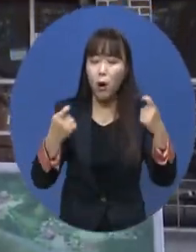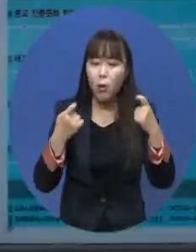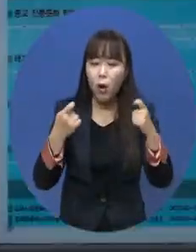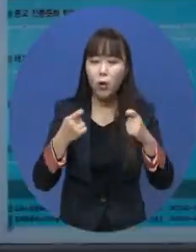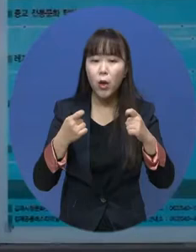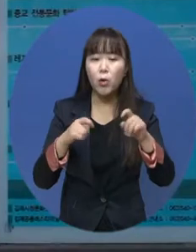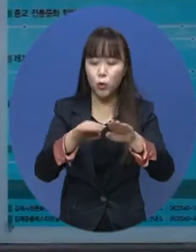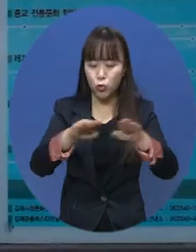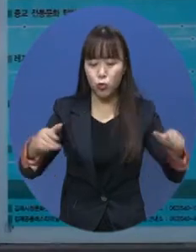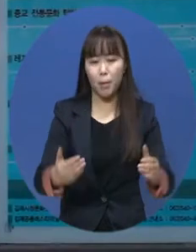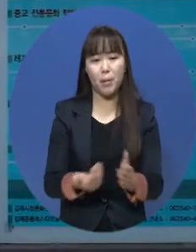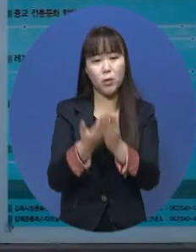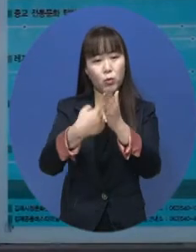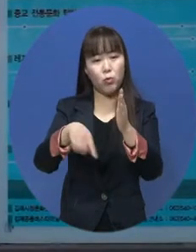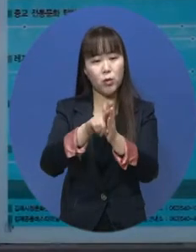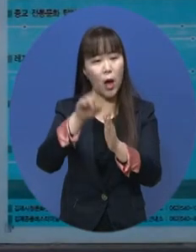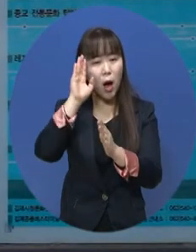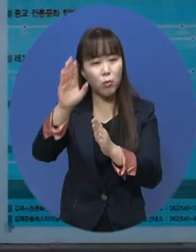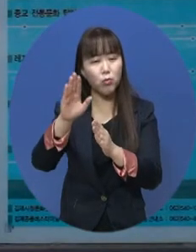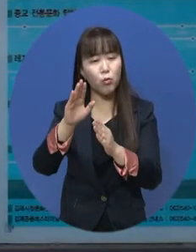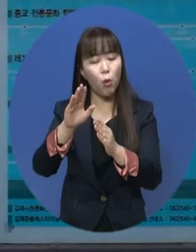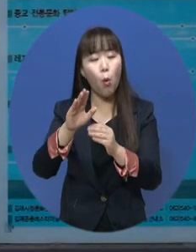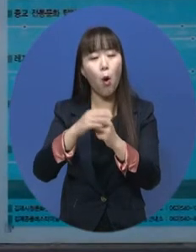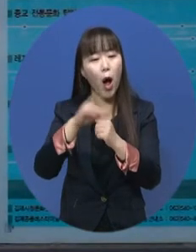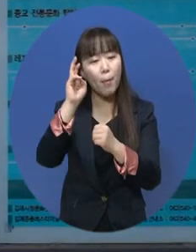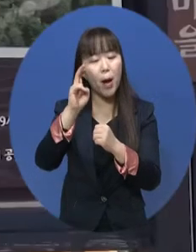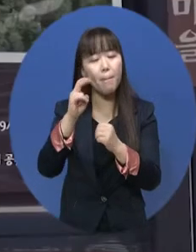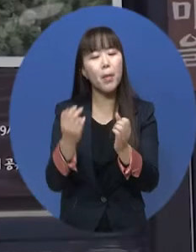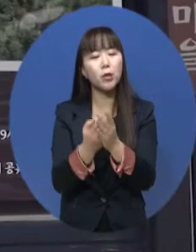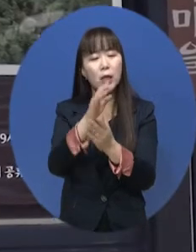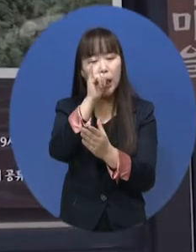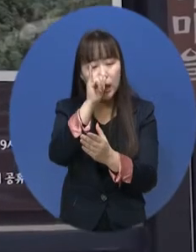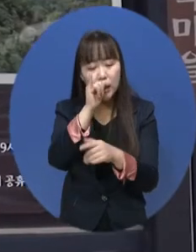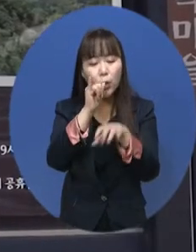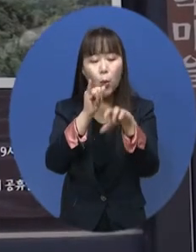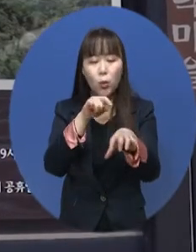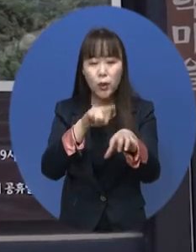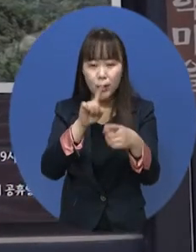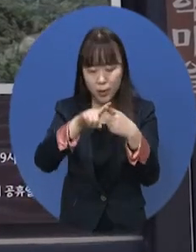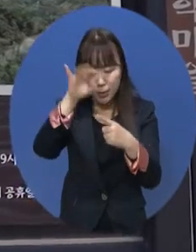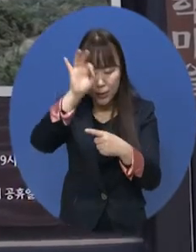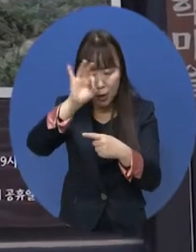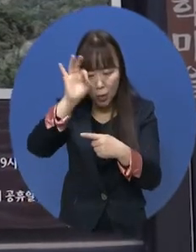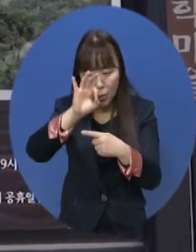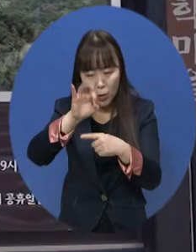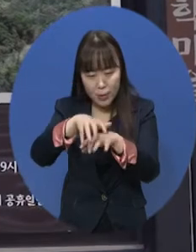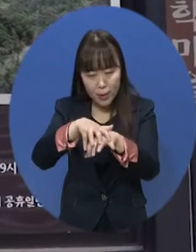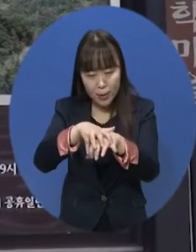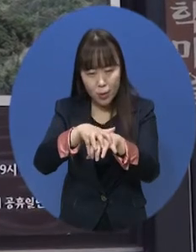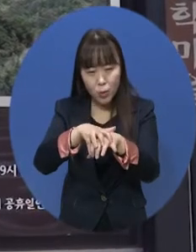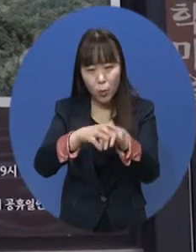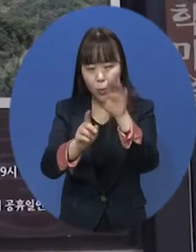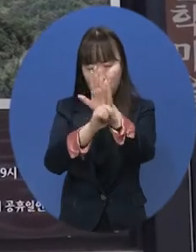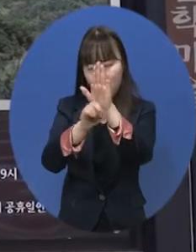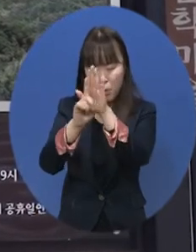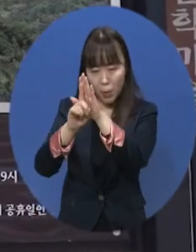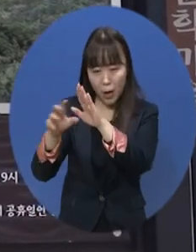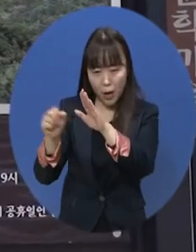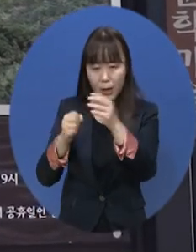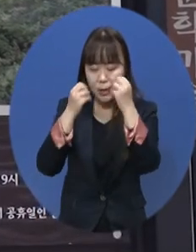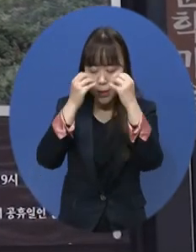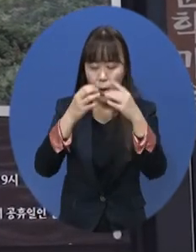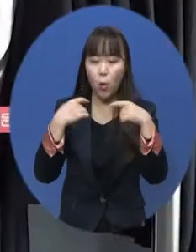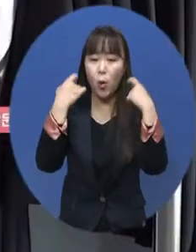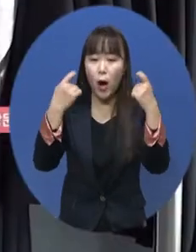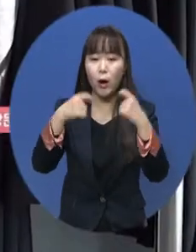균형 발전을 위해 향후 유망 관광지로 성장할 가능성이 있는 곳을 발굴하고 체계적인 마케팅을 통해 새로운